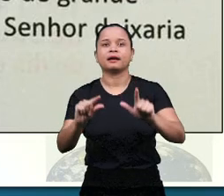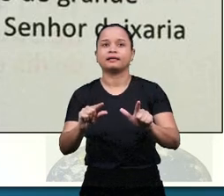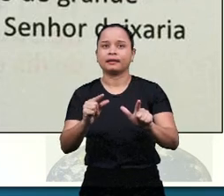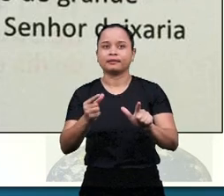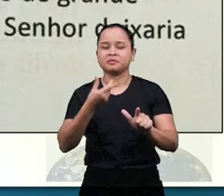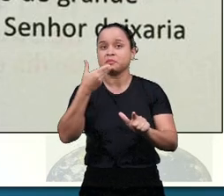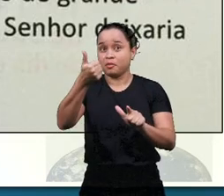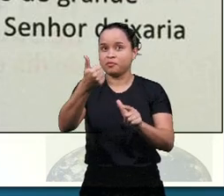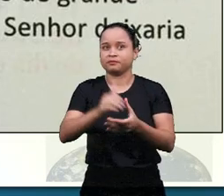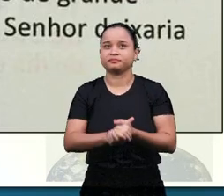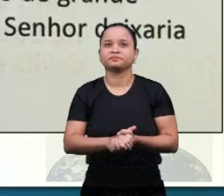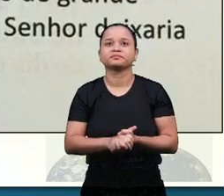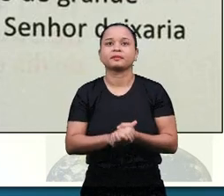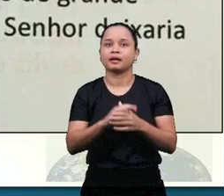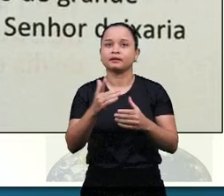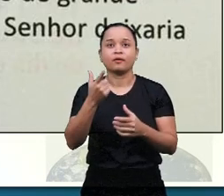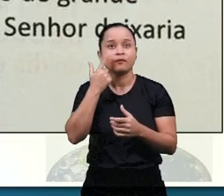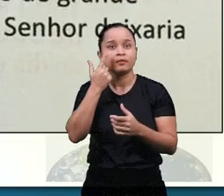Donc, il dit,